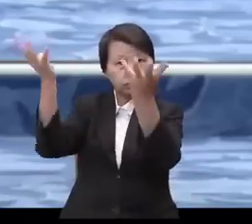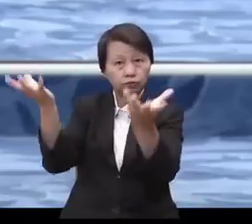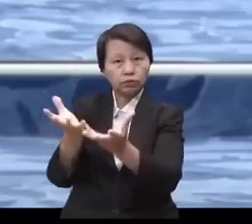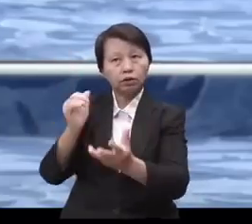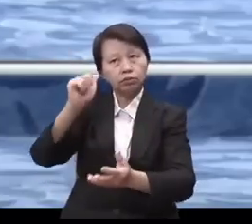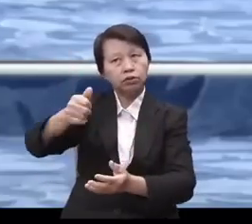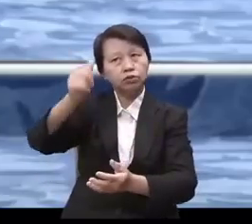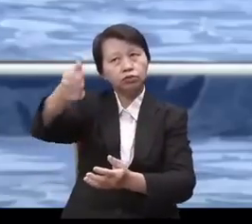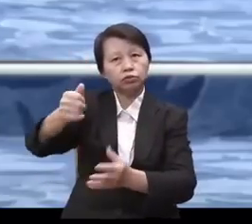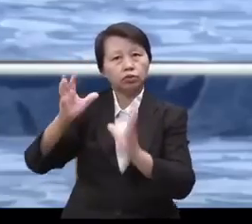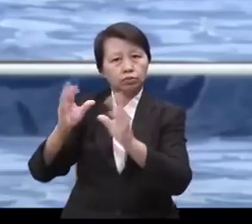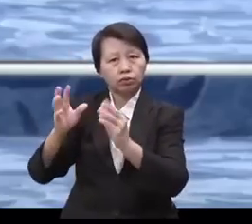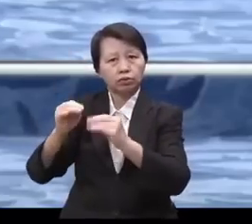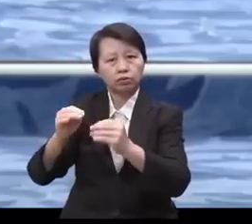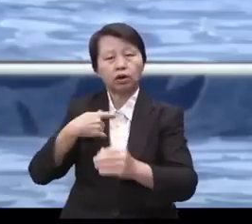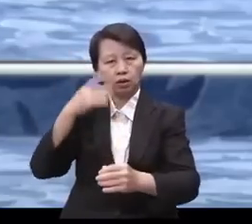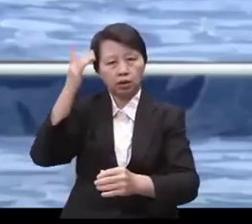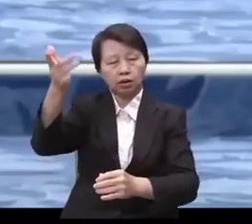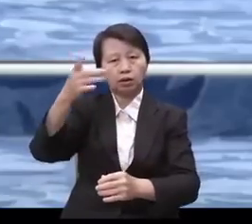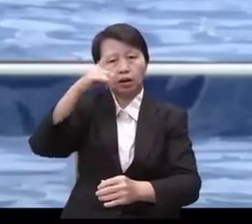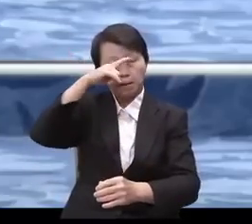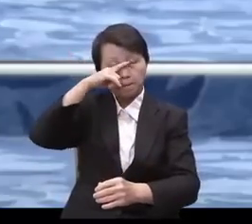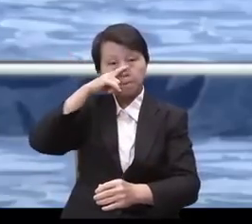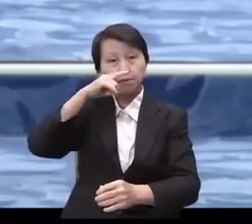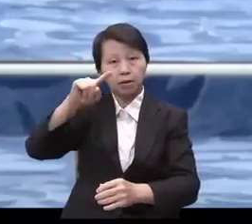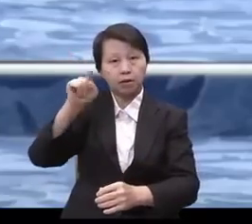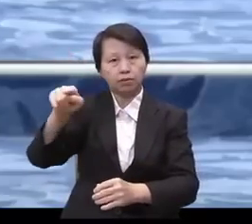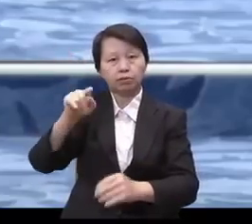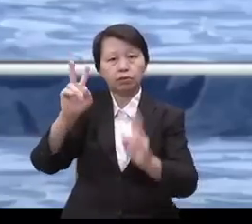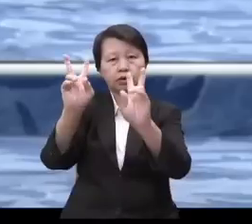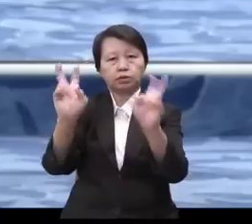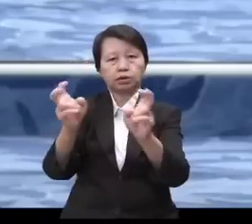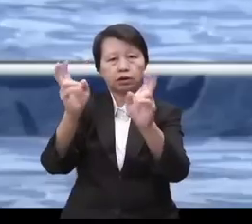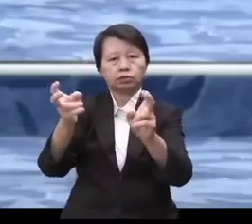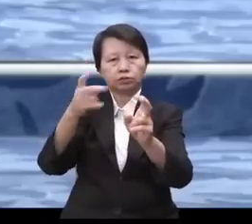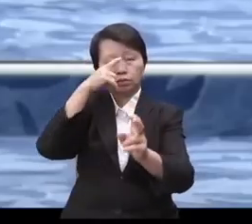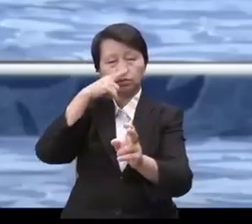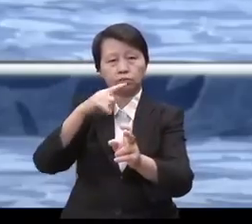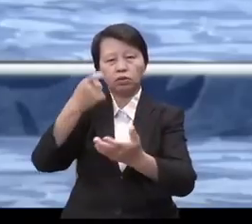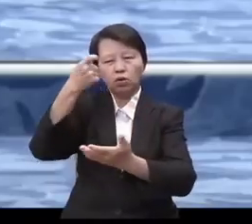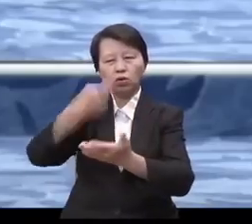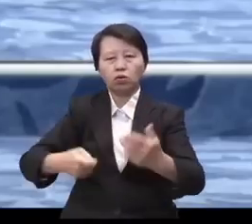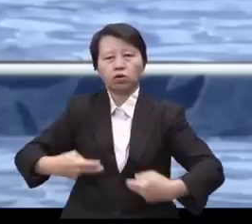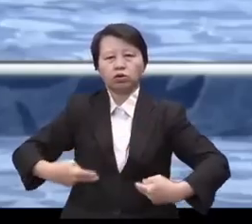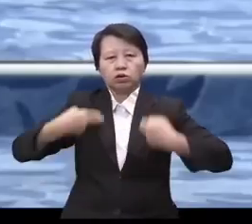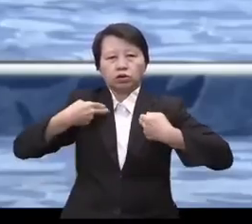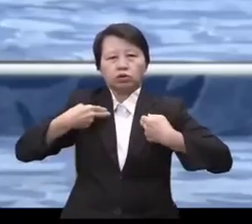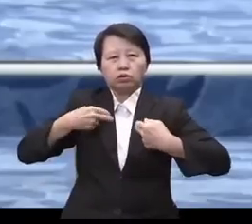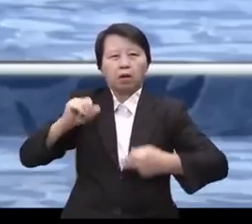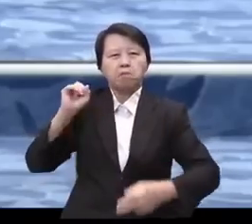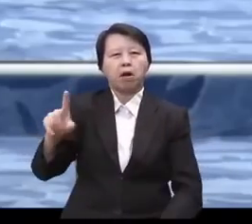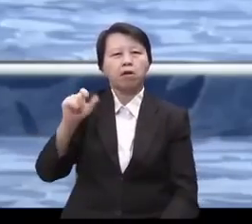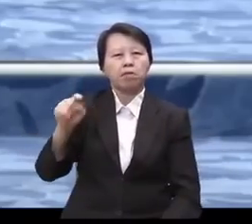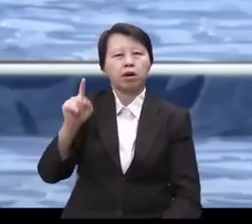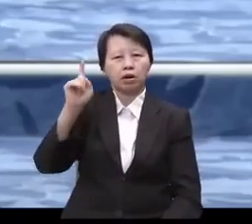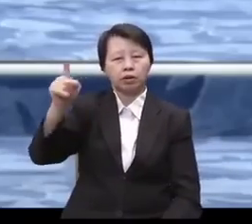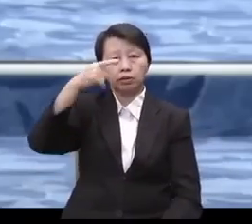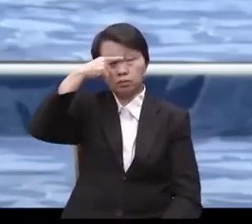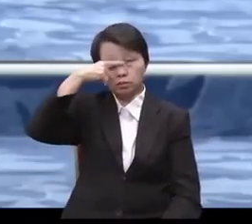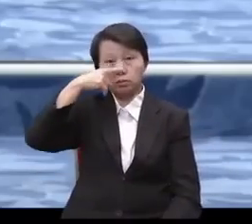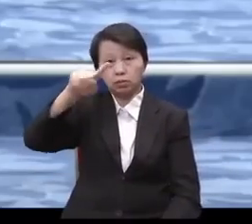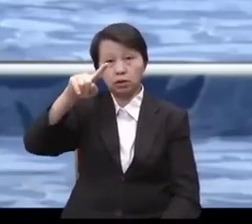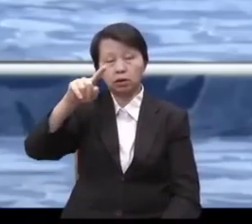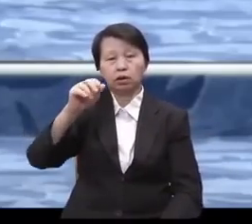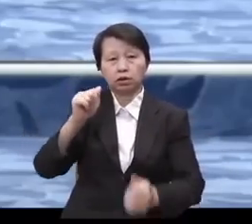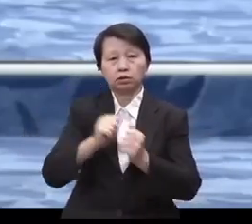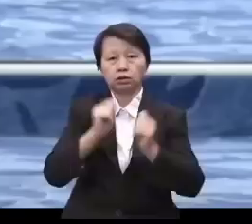lusa, Perdana Menteri Thailand datang, dan tajuk yang dibincang ialah tentang kos sara hidup meningkat di negara Thailand